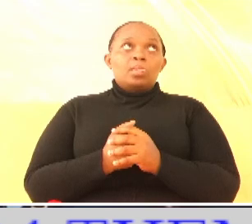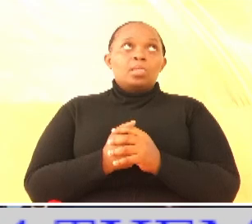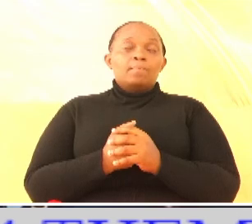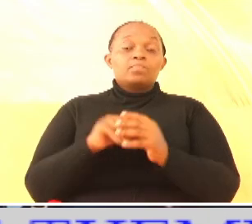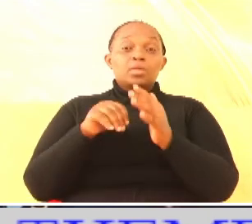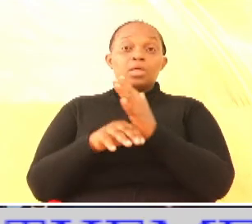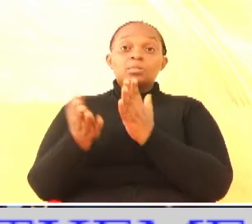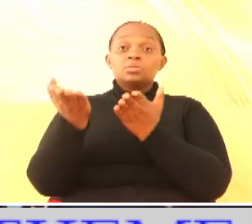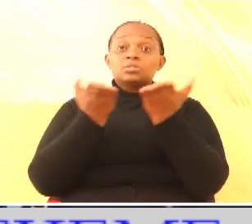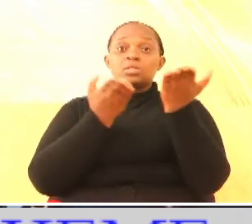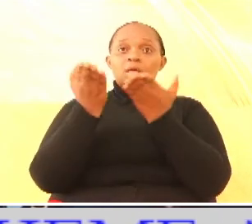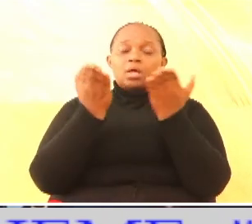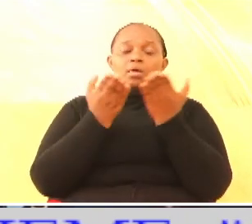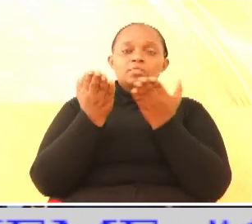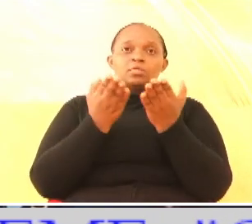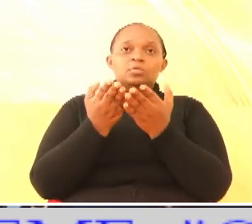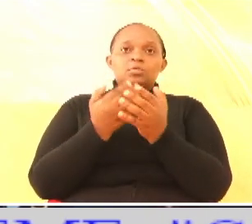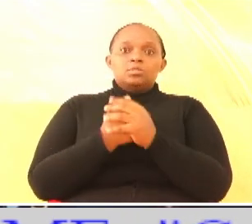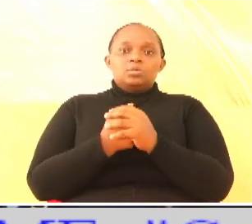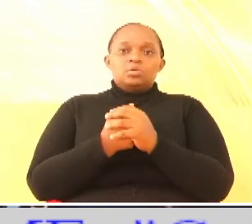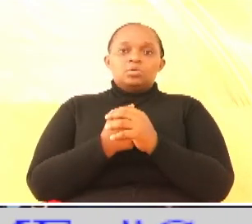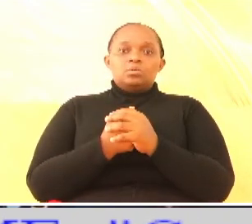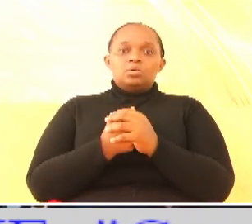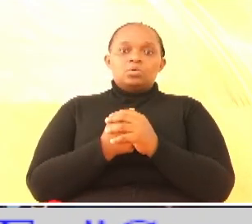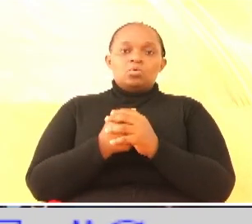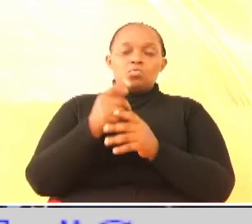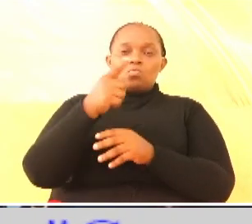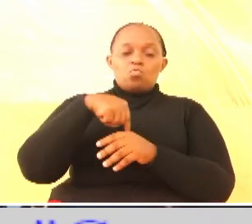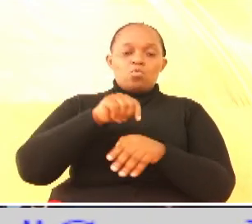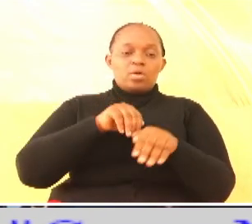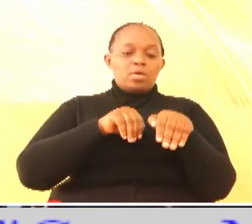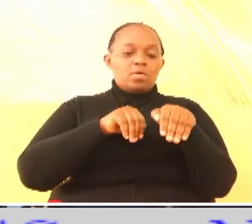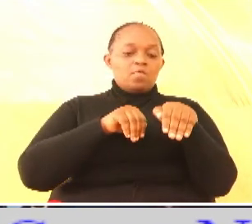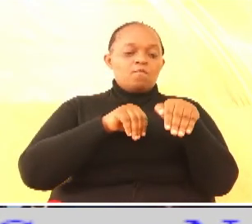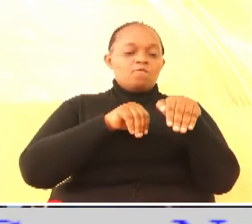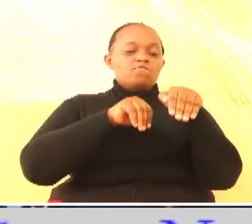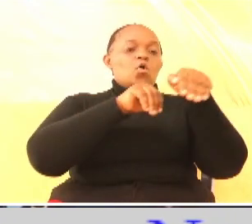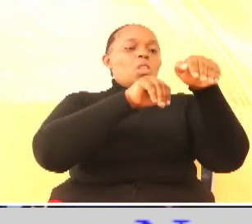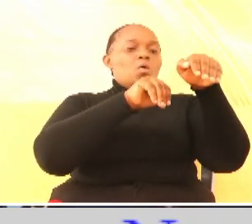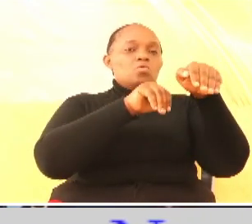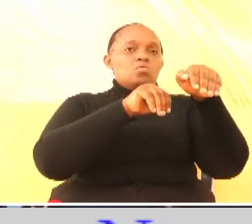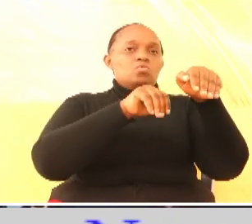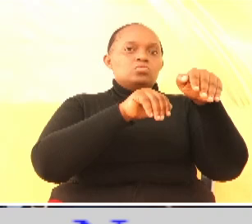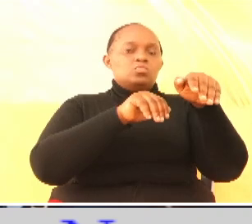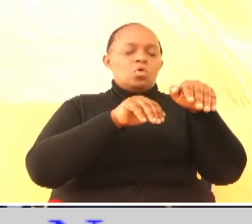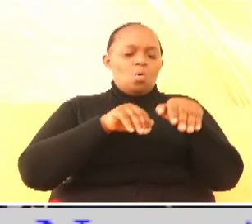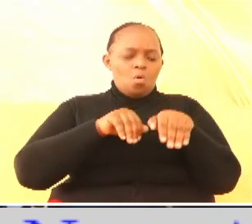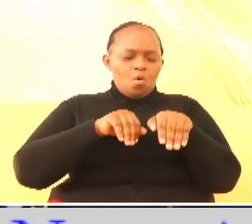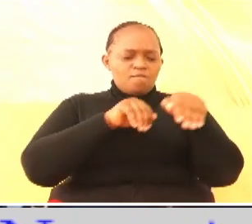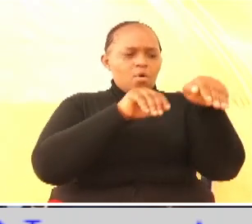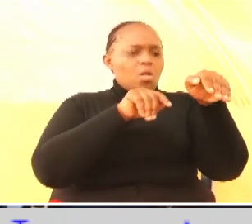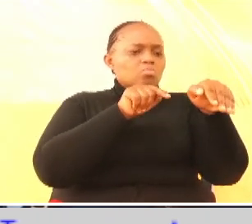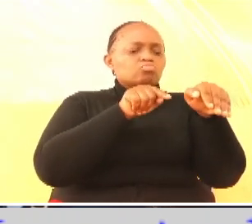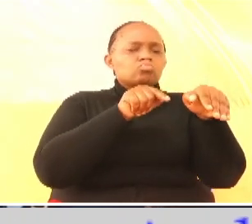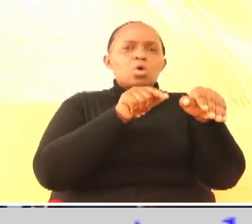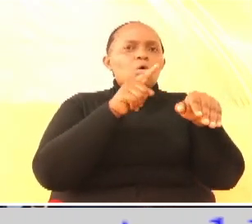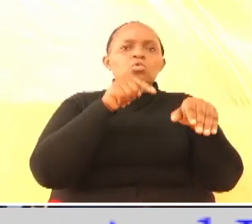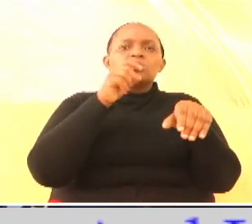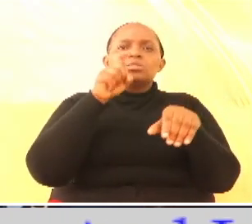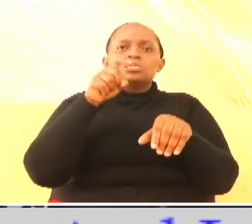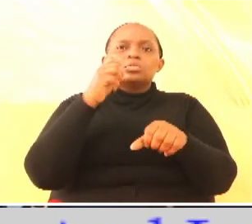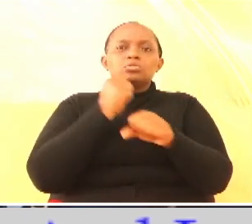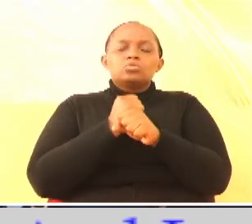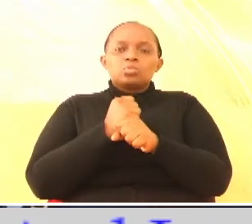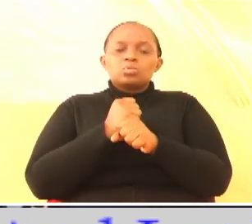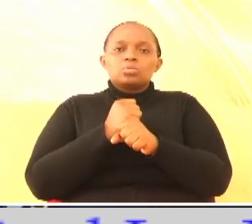Katika huduma kuna kufuata. Kuna nini? There is a following that we need to do here. Na kufuata